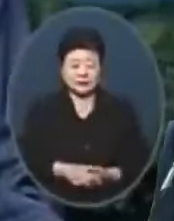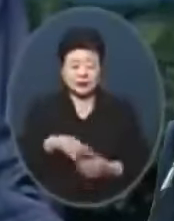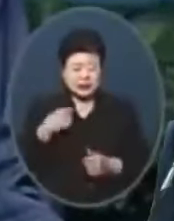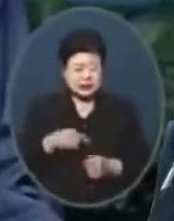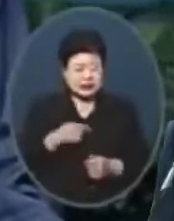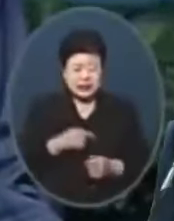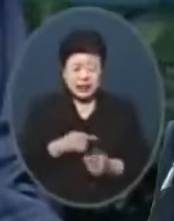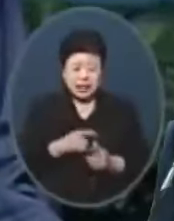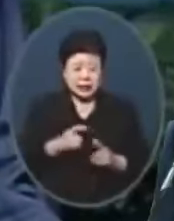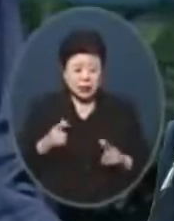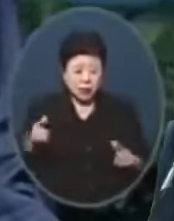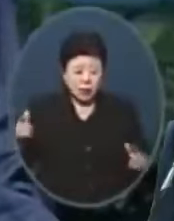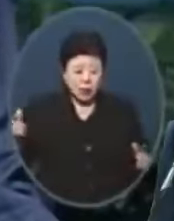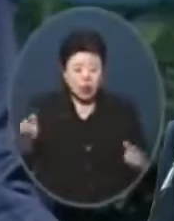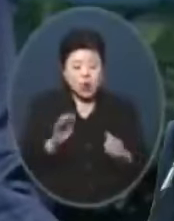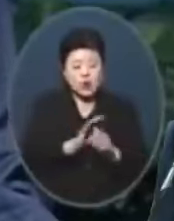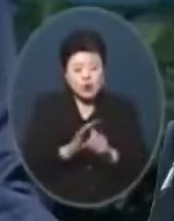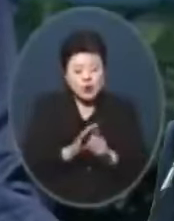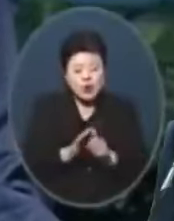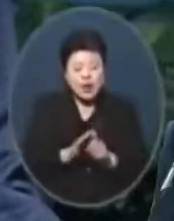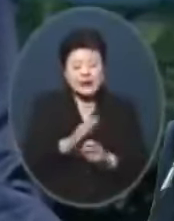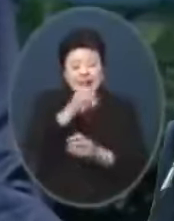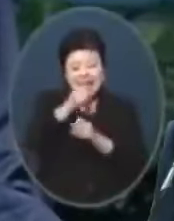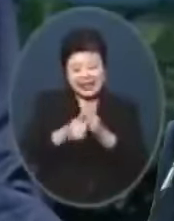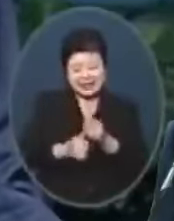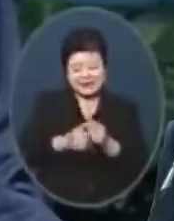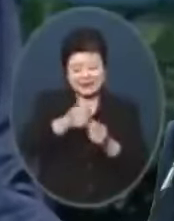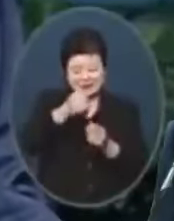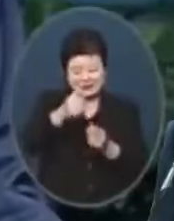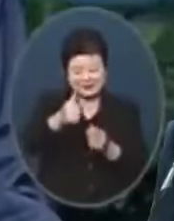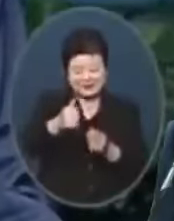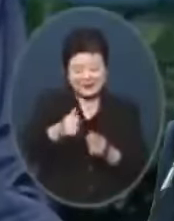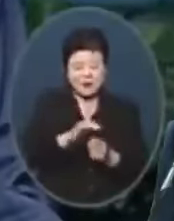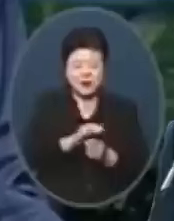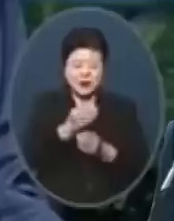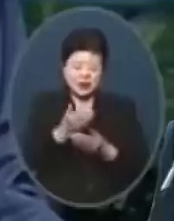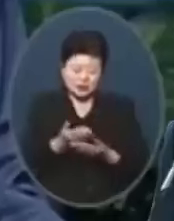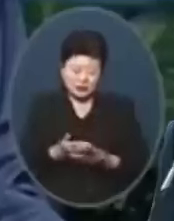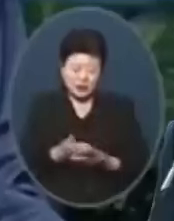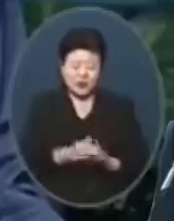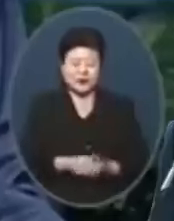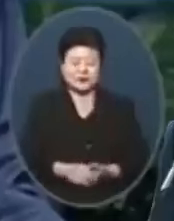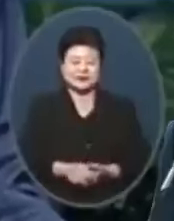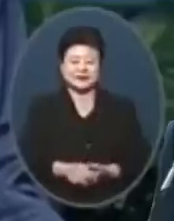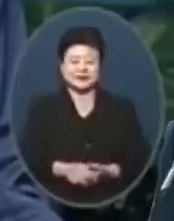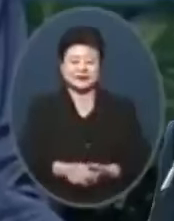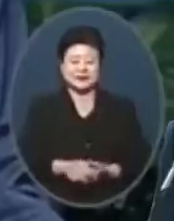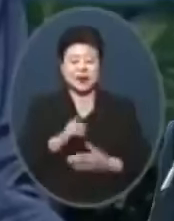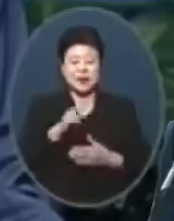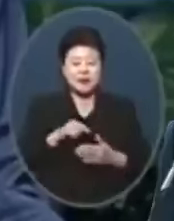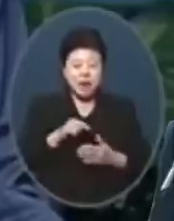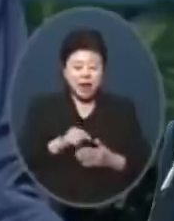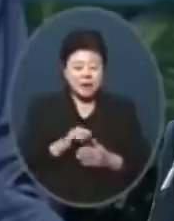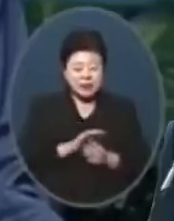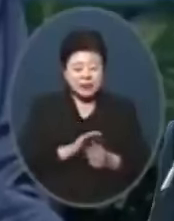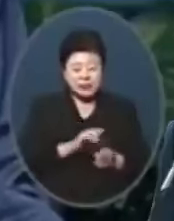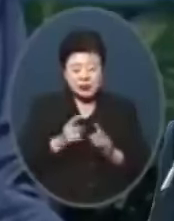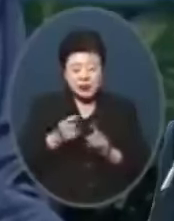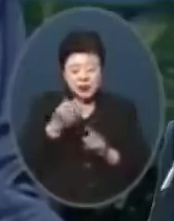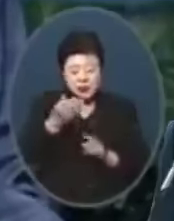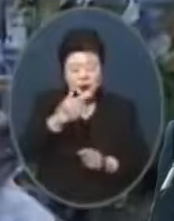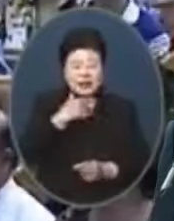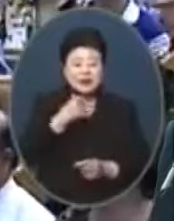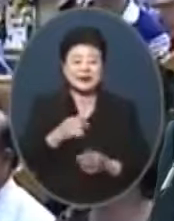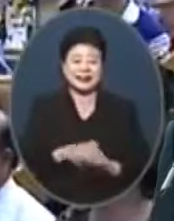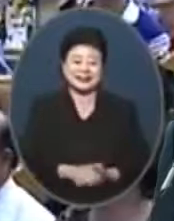질책하시는 하나님보다도 위로하는 하나님이에요. 우리에게 위로해서 마음의 치료를 받기 원하시는